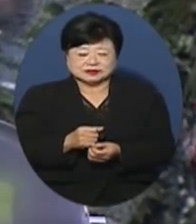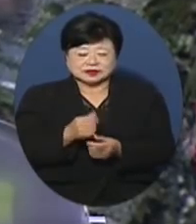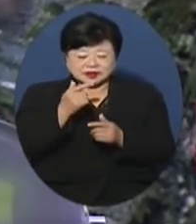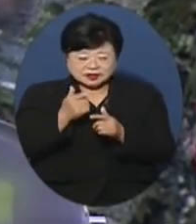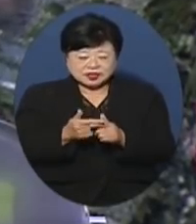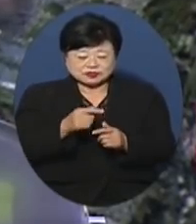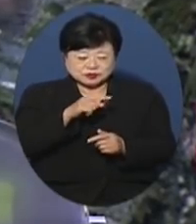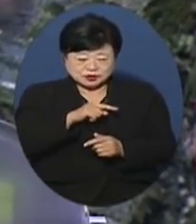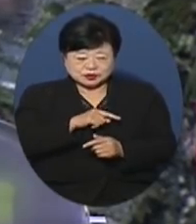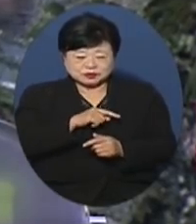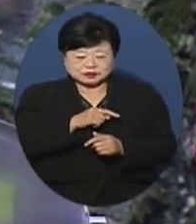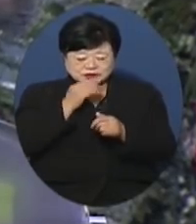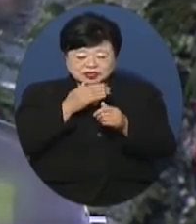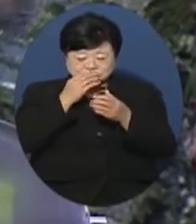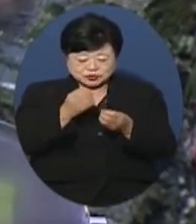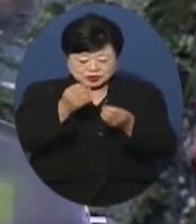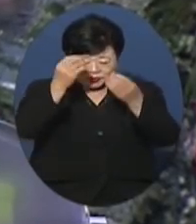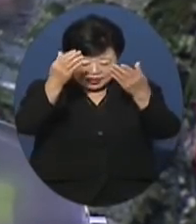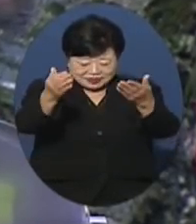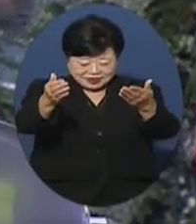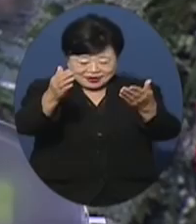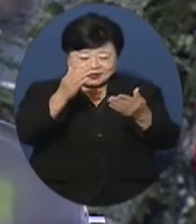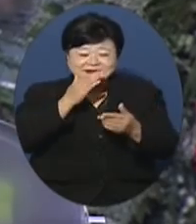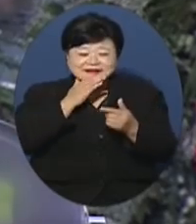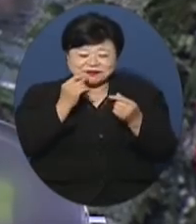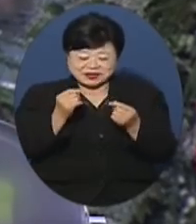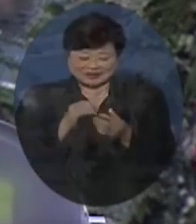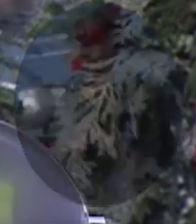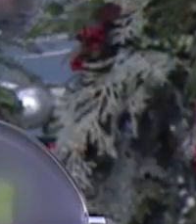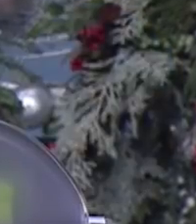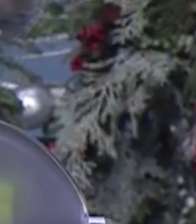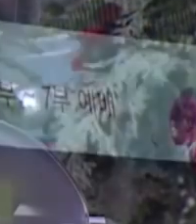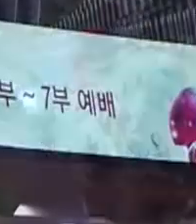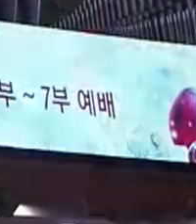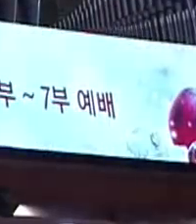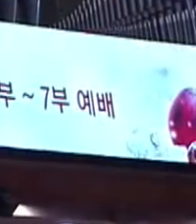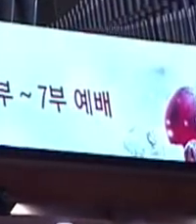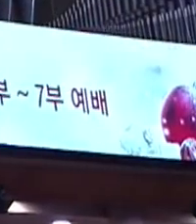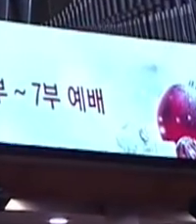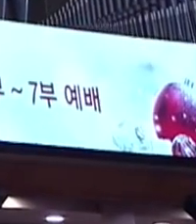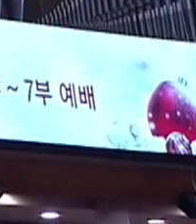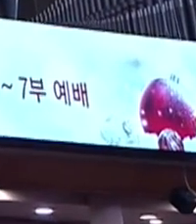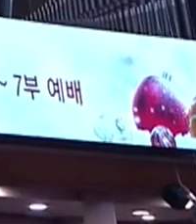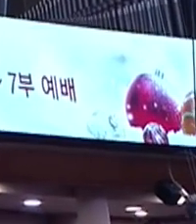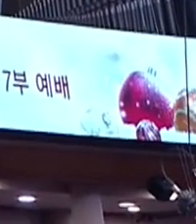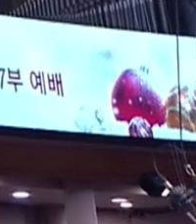해주시기를 간절히 축원하옵나이다.